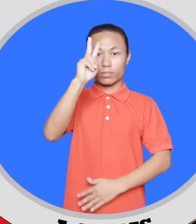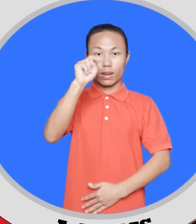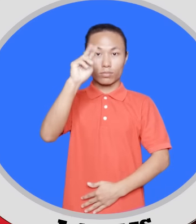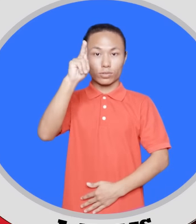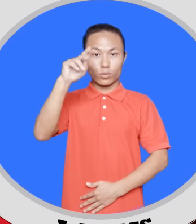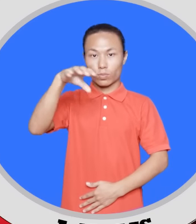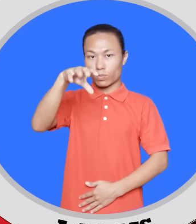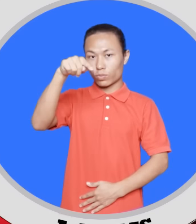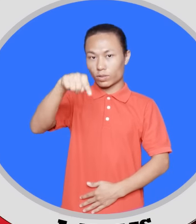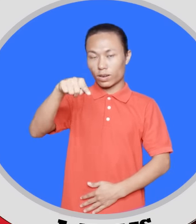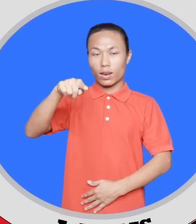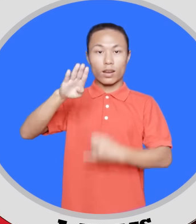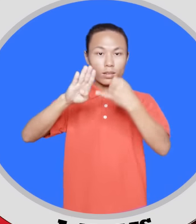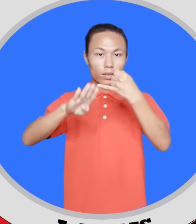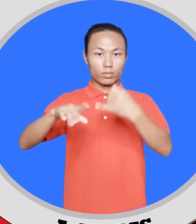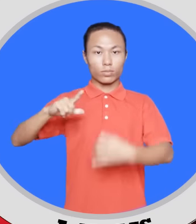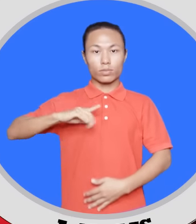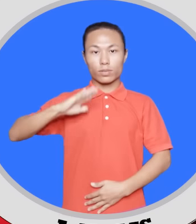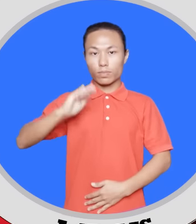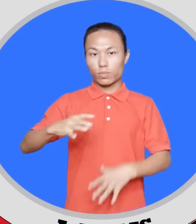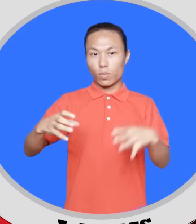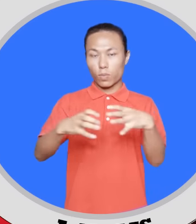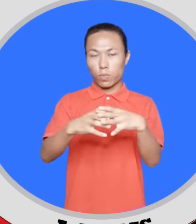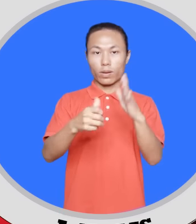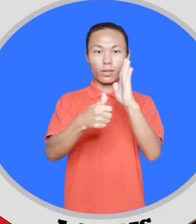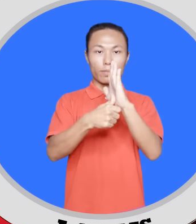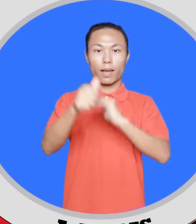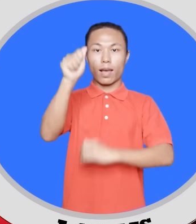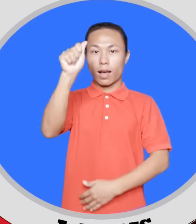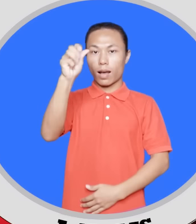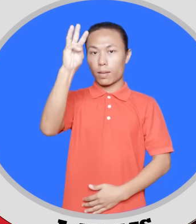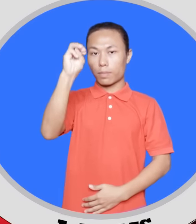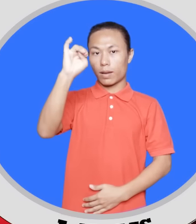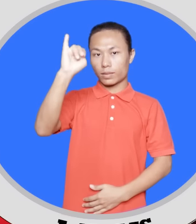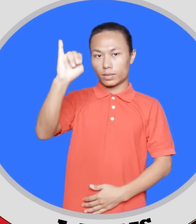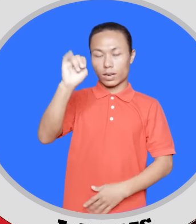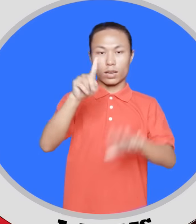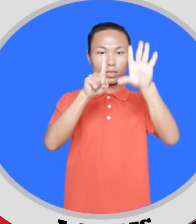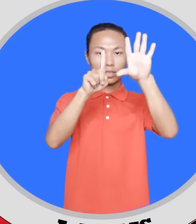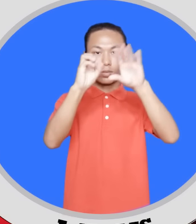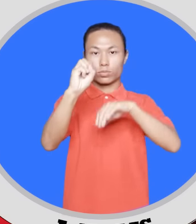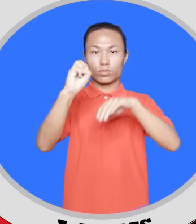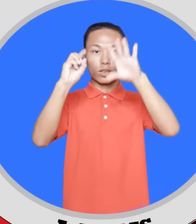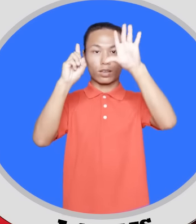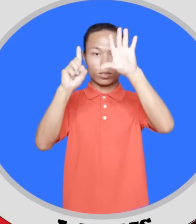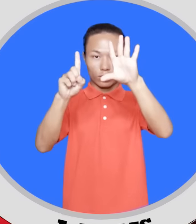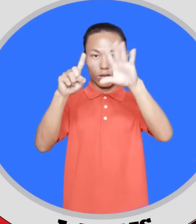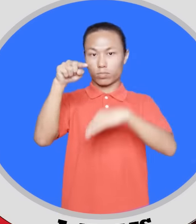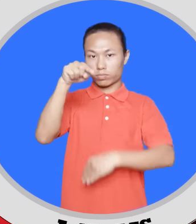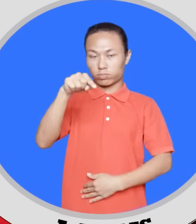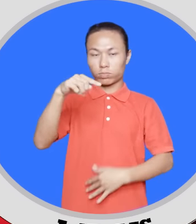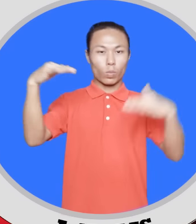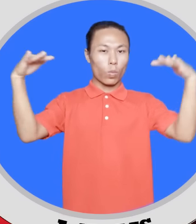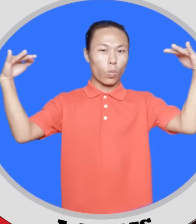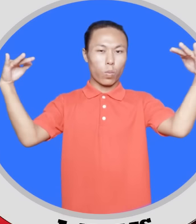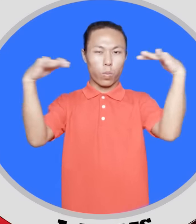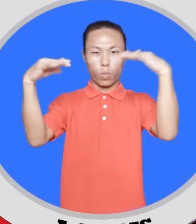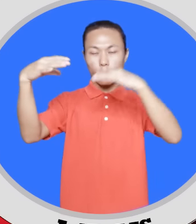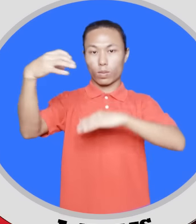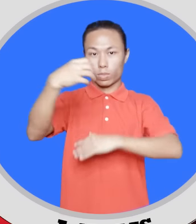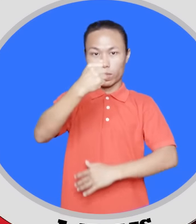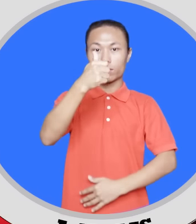စီရဲ့နောက်ဆုံးလက်ကျန်စခန်းဖြစ်တဲ့အမာတ656တပ်စခန်းကိုအပြစ်သက်သိမ်းပိုင်နိုင်ခဲ့ပြီဆိုရတဲ့လက်ရှိအချိန်မှာ